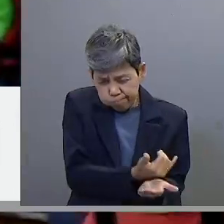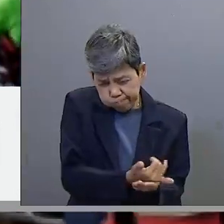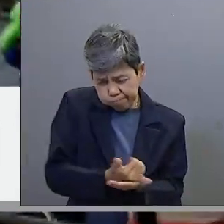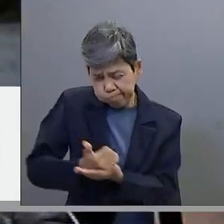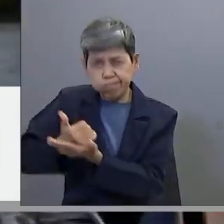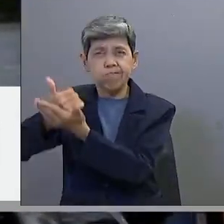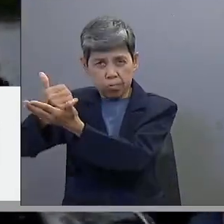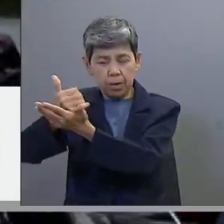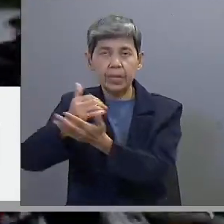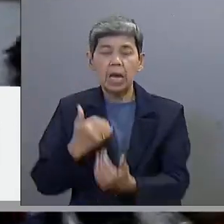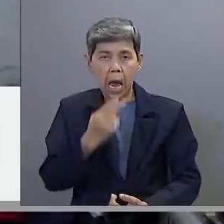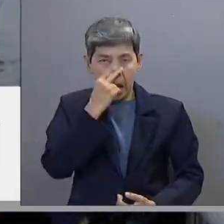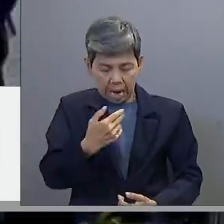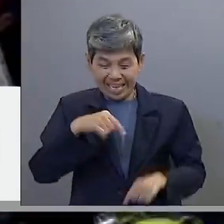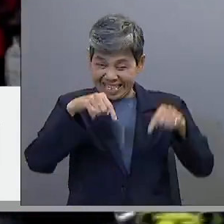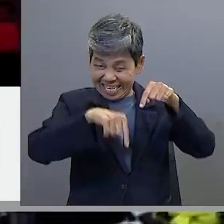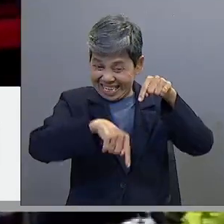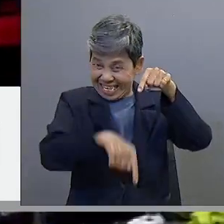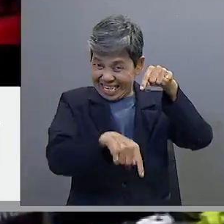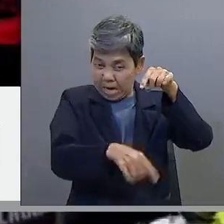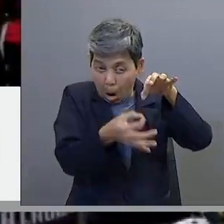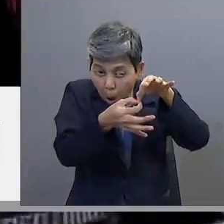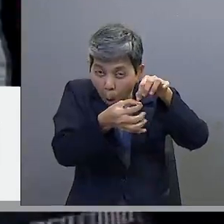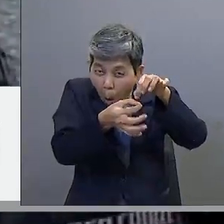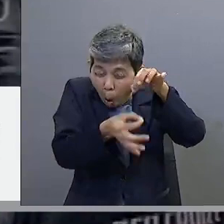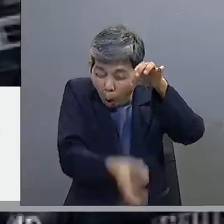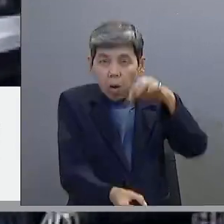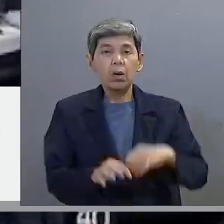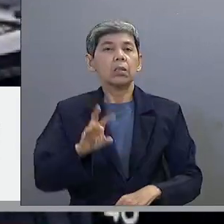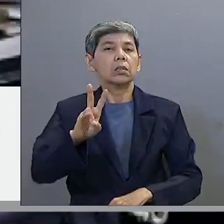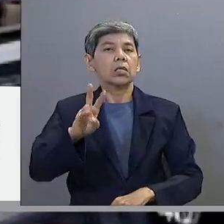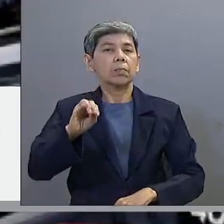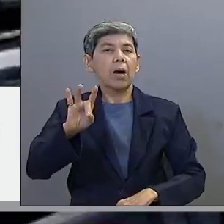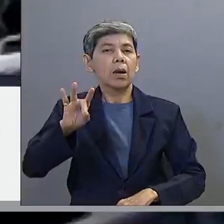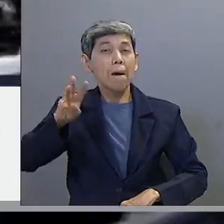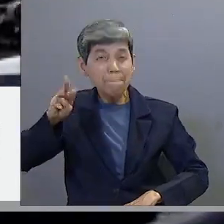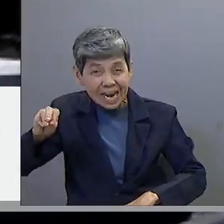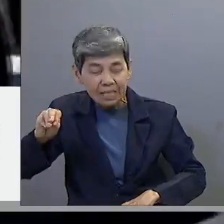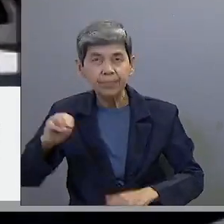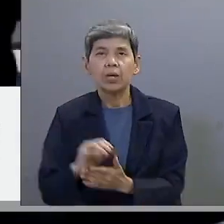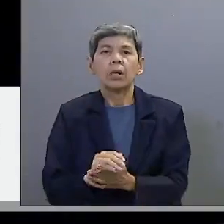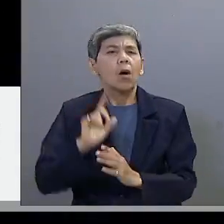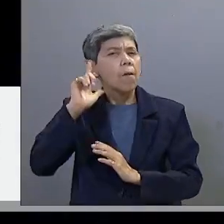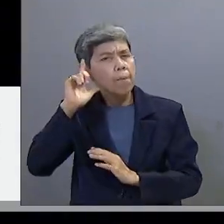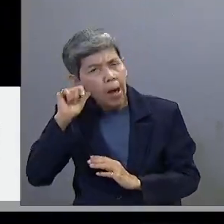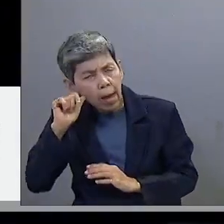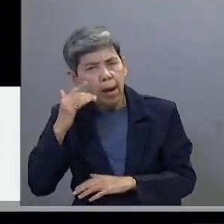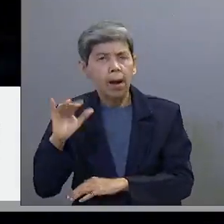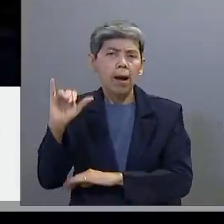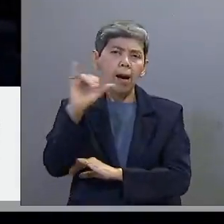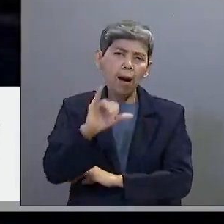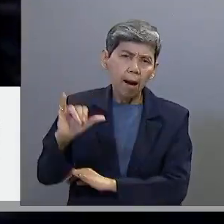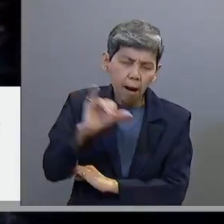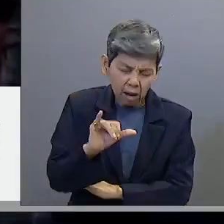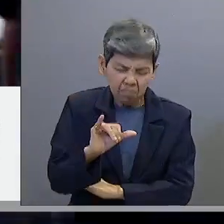เบื้องต้นพบว่าจุดที่พบเนี่ยความลึกอยู่ที่ 78เมตรนะคะทั้งมารดาทั้งญาติยืนยัน